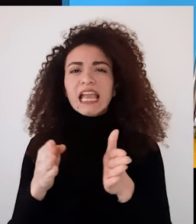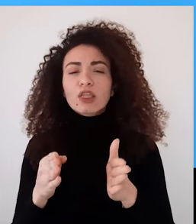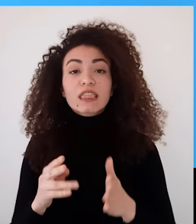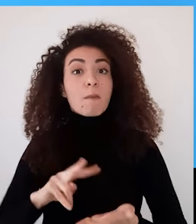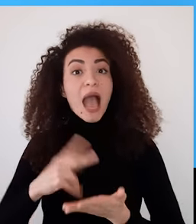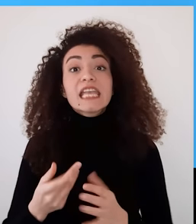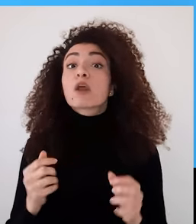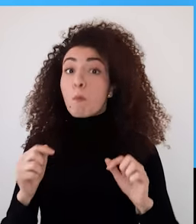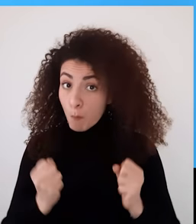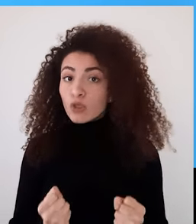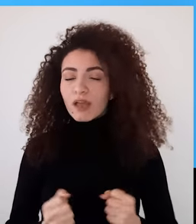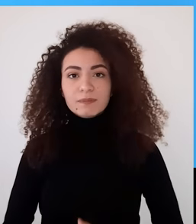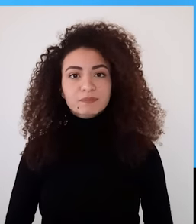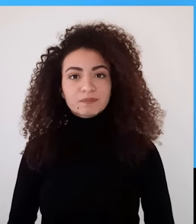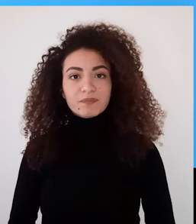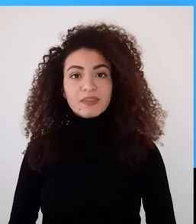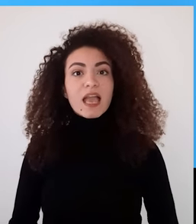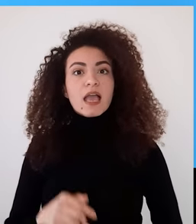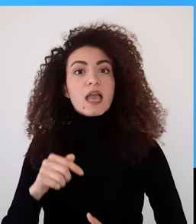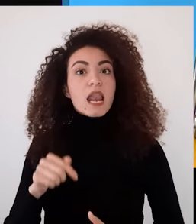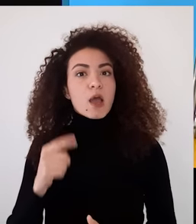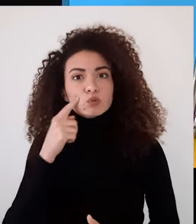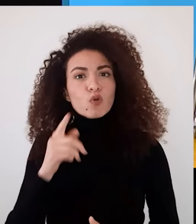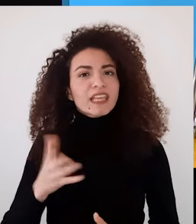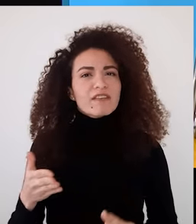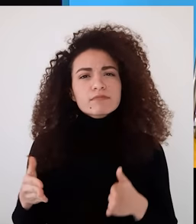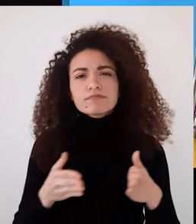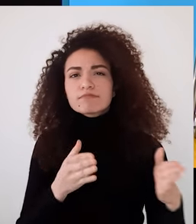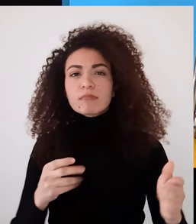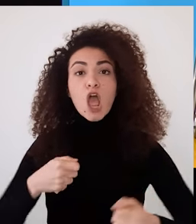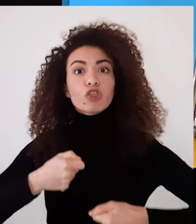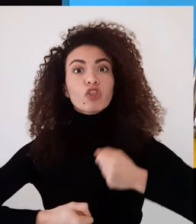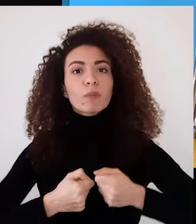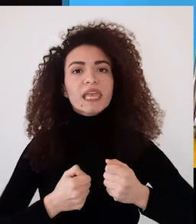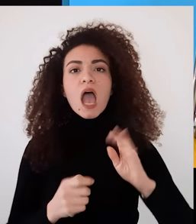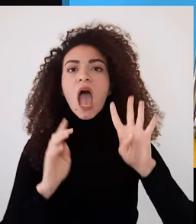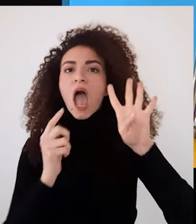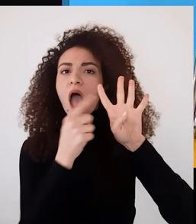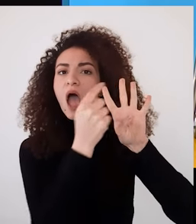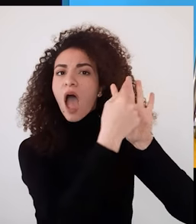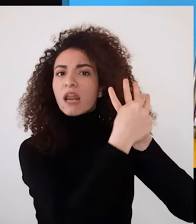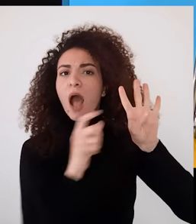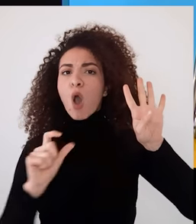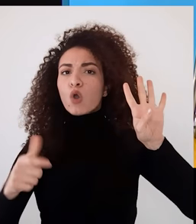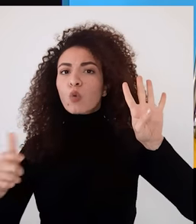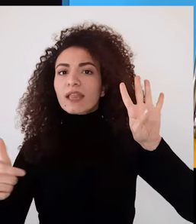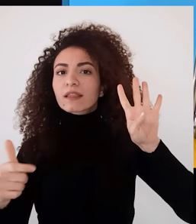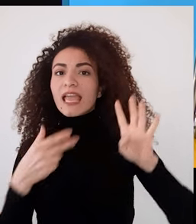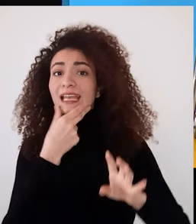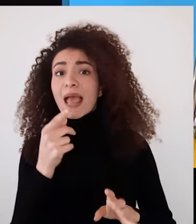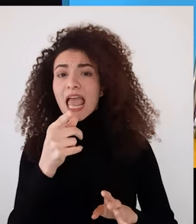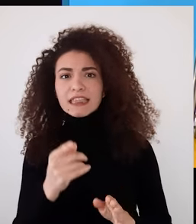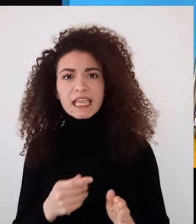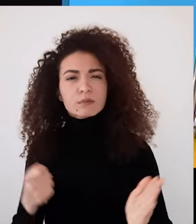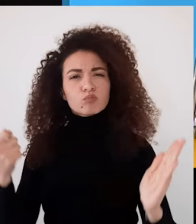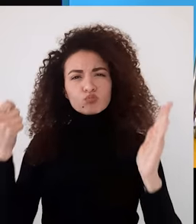المناسبة. وهلأ بعد ما اكتسبت مفاتيح عقلية النمو، شو رأيي باكتشاف استراتيجية تطبيقية بأربع خطوات لمواجهة كل